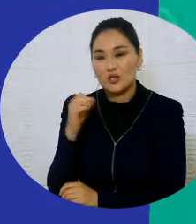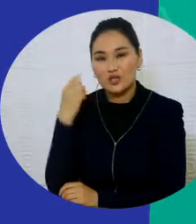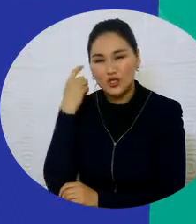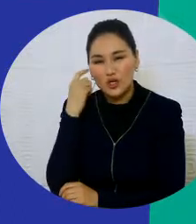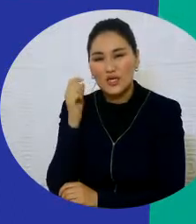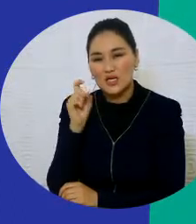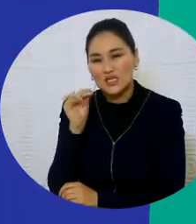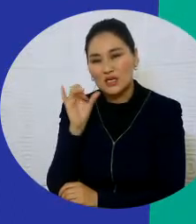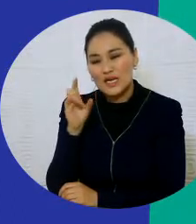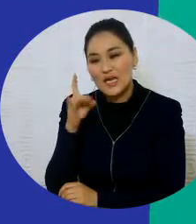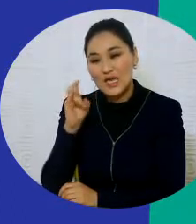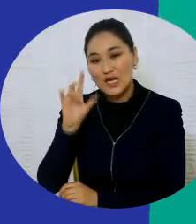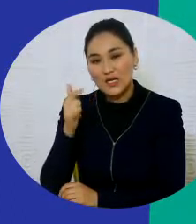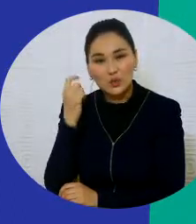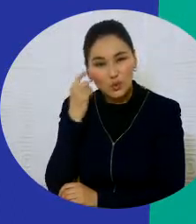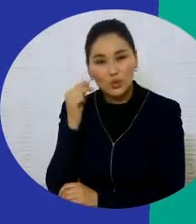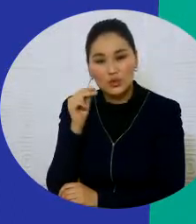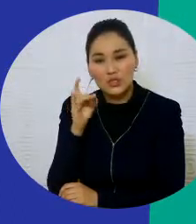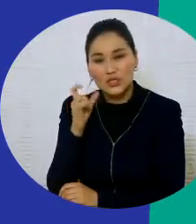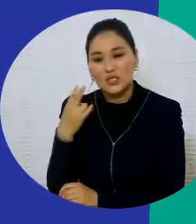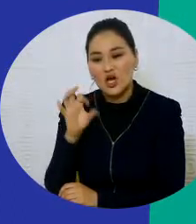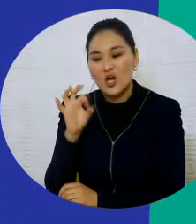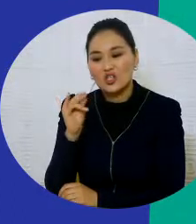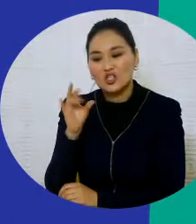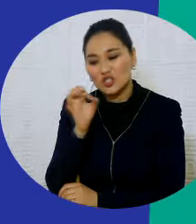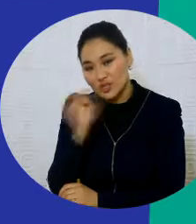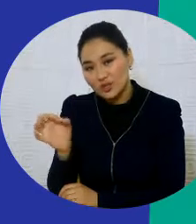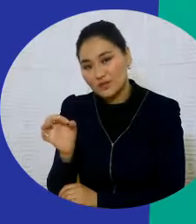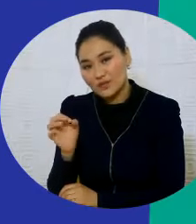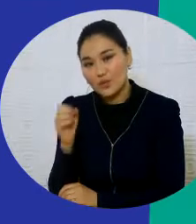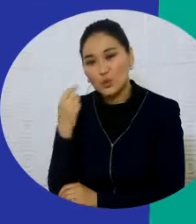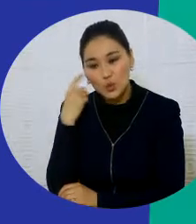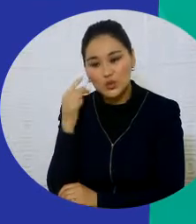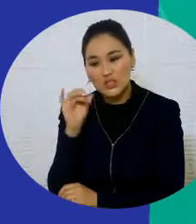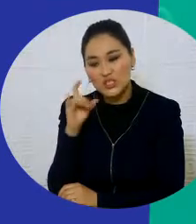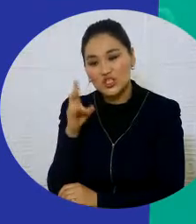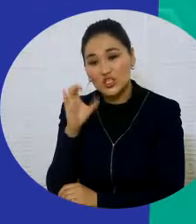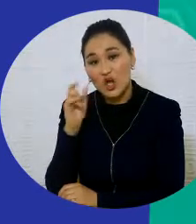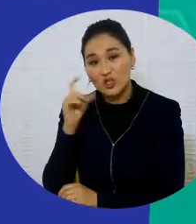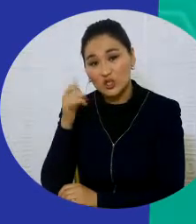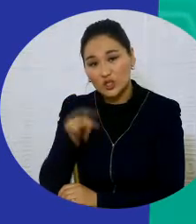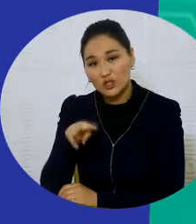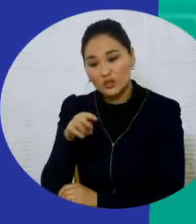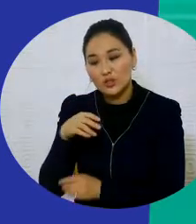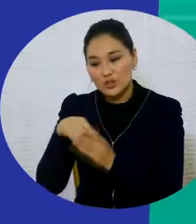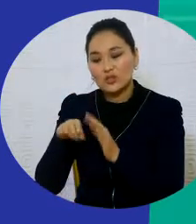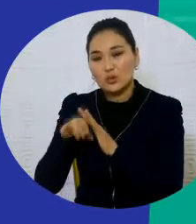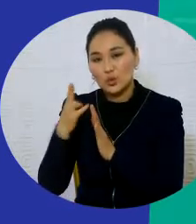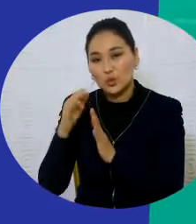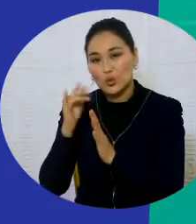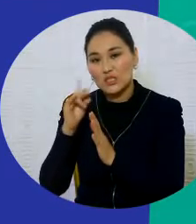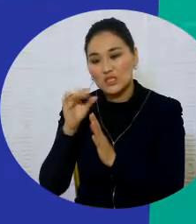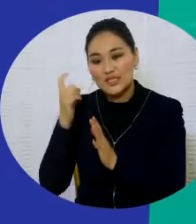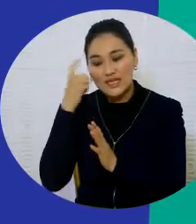Энэ дөлгөөн нь хингэргэн халсаар дамжин дунд чихэнд очино. Дунд чихний сонсголын ясанд түлхэлт үүсгэнэ. Дууны дөлгөөн